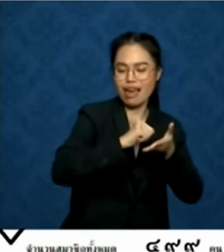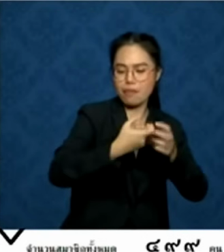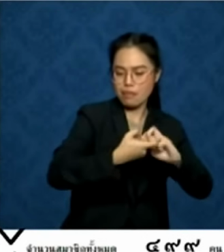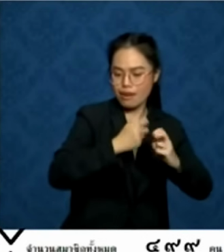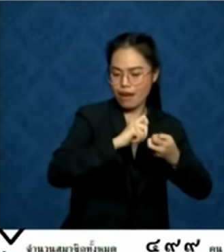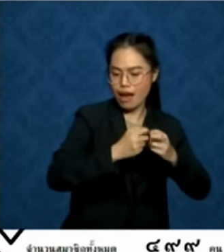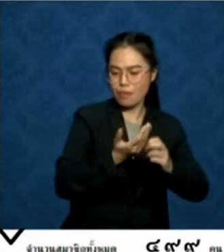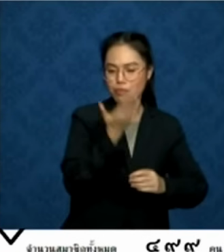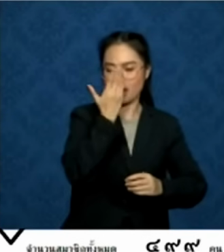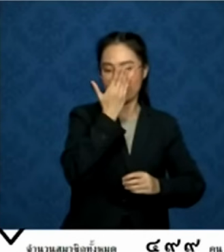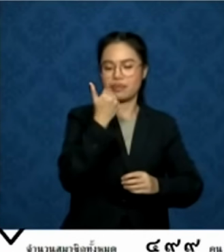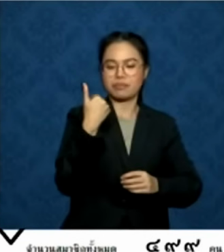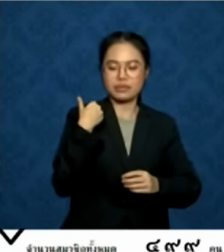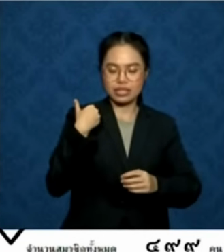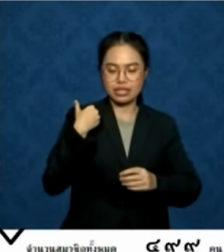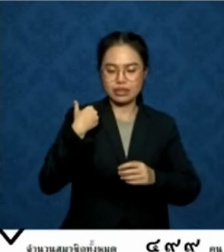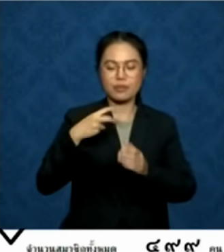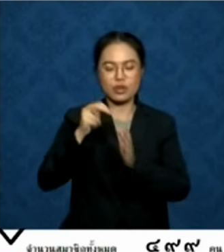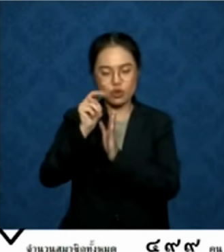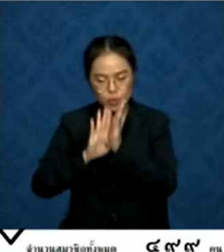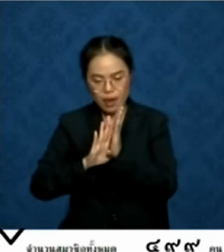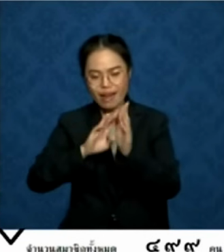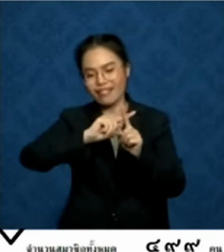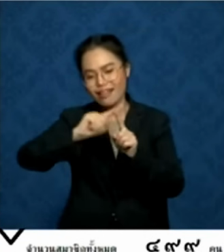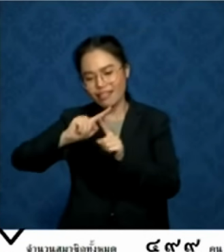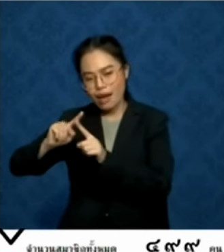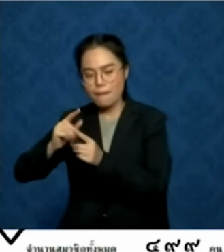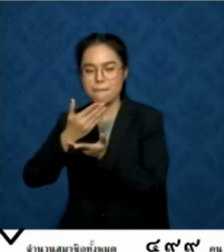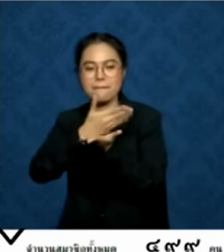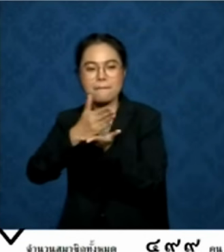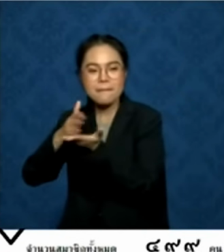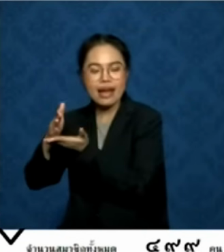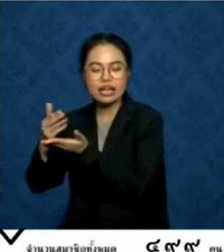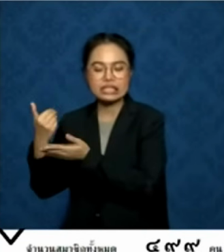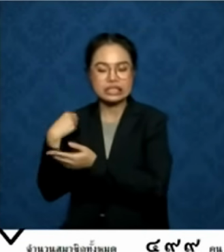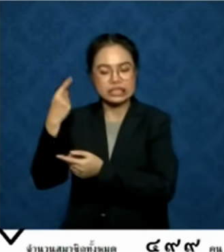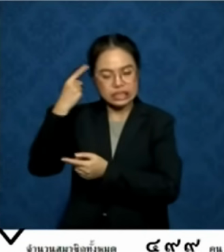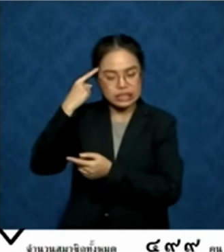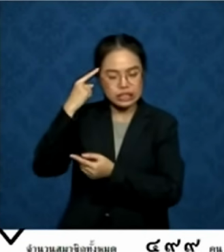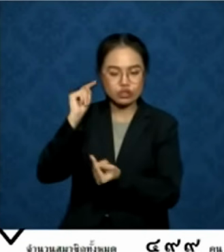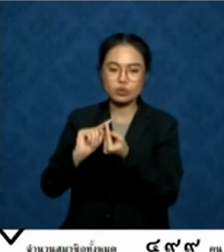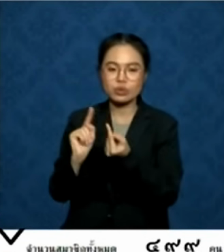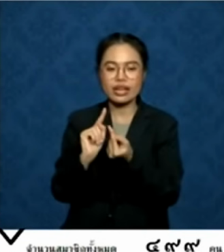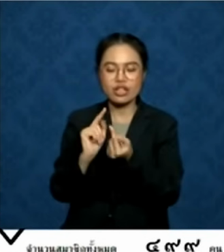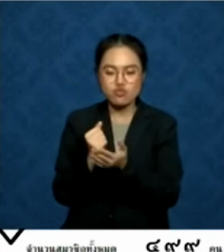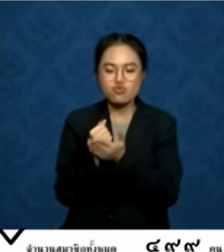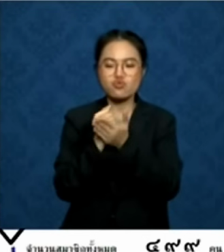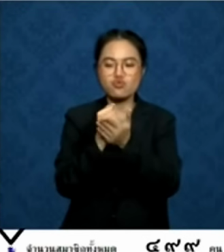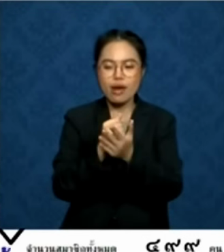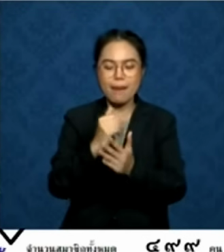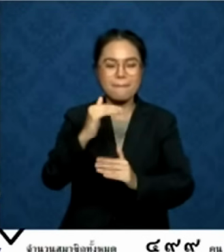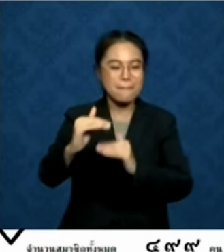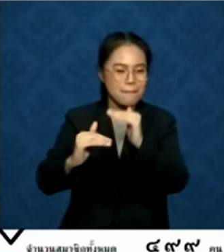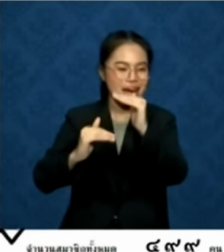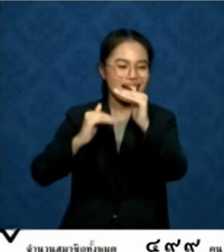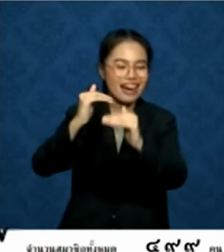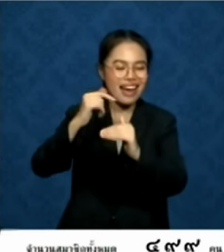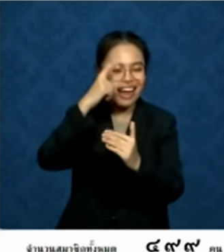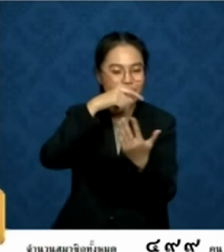ยบายระยะกลางและระยะยาวเพื่อเสริมขีดความสามารถในการเจริญเติบโตของประเ